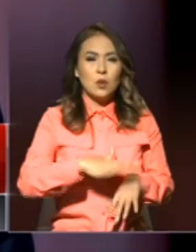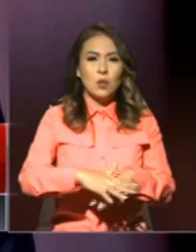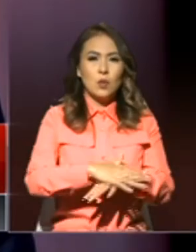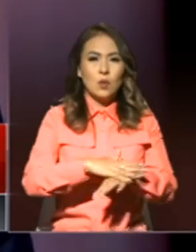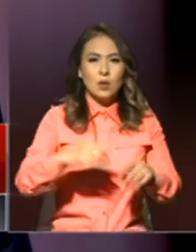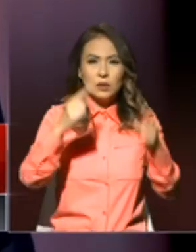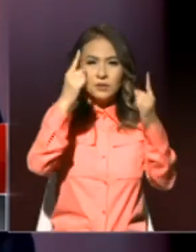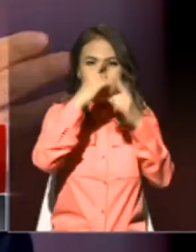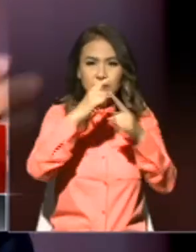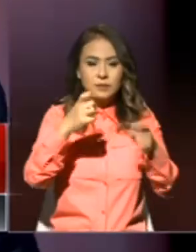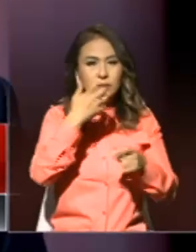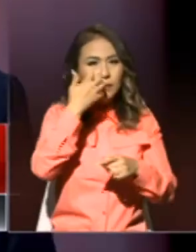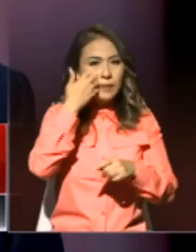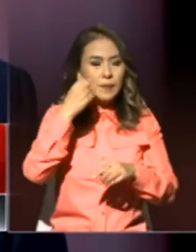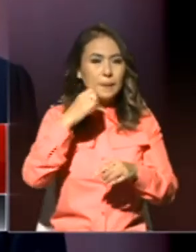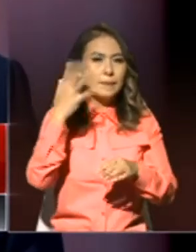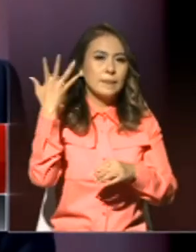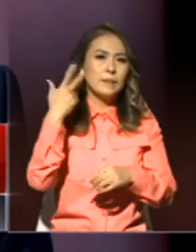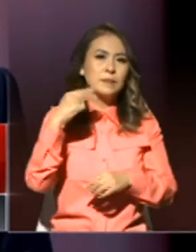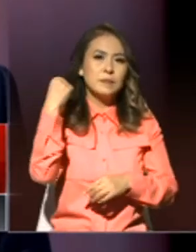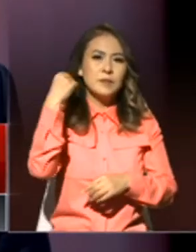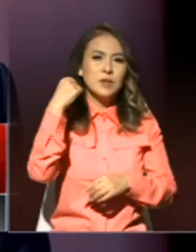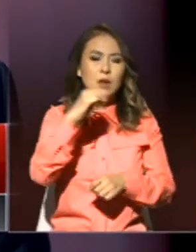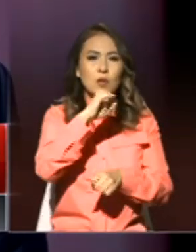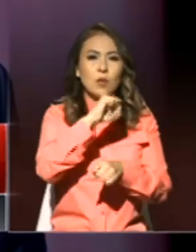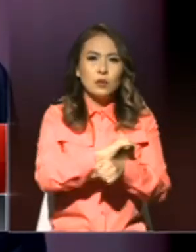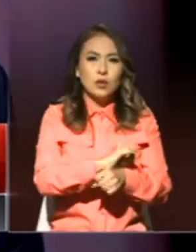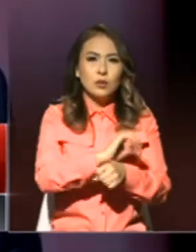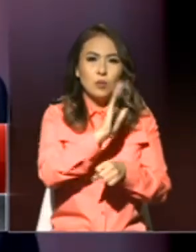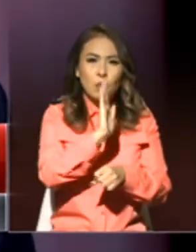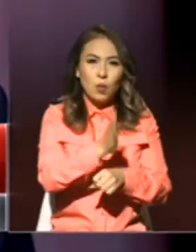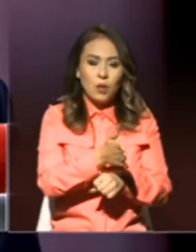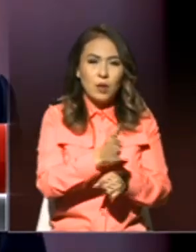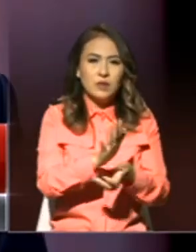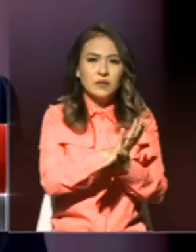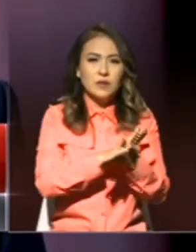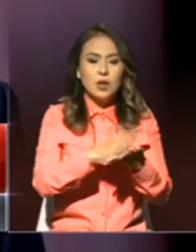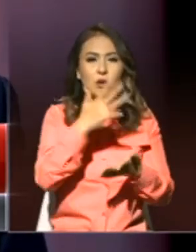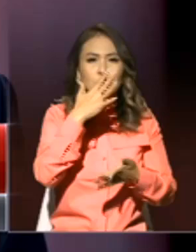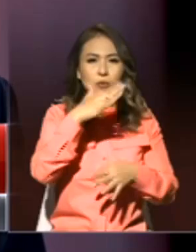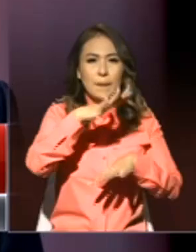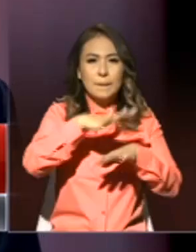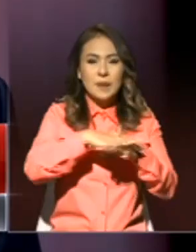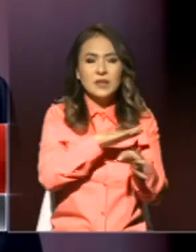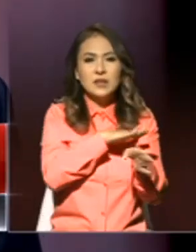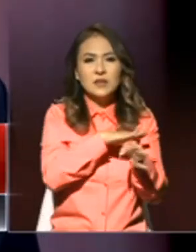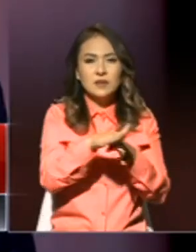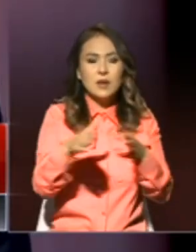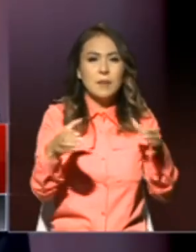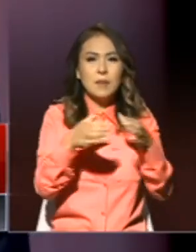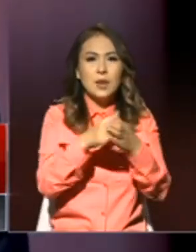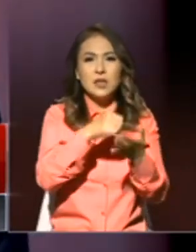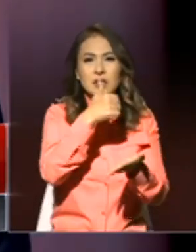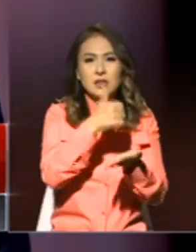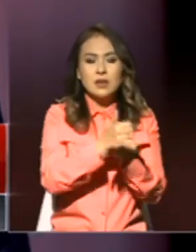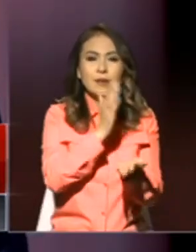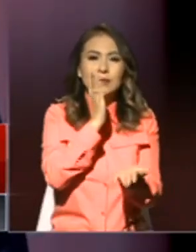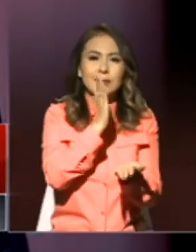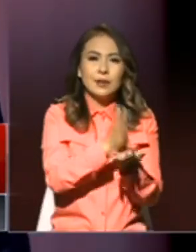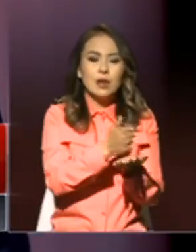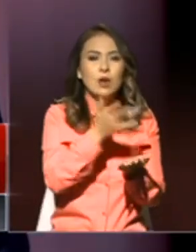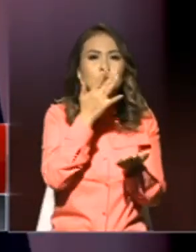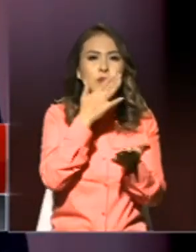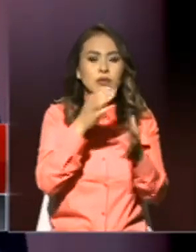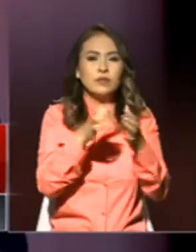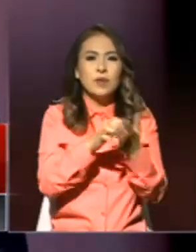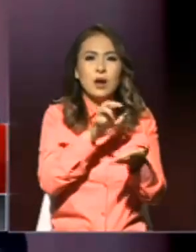сигнал осы бағдарлама президент аузынан айтты ғой, тоқтайды. Бұл өйткені ұлттық банктің жүзеге асып жатқан баспана компаниясы, ол өзінің тікелей ұлттық